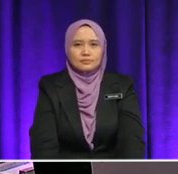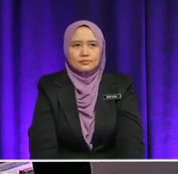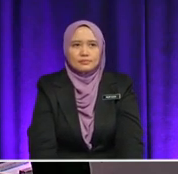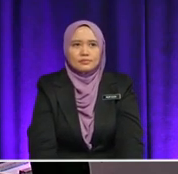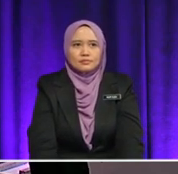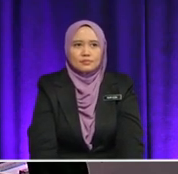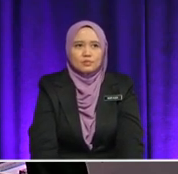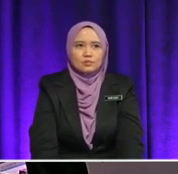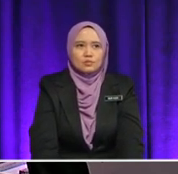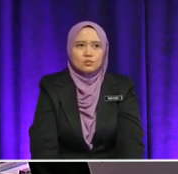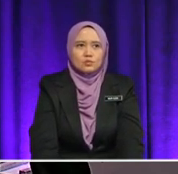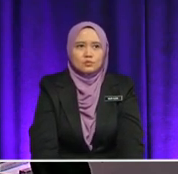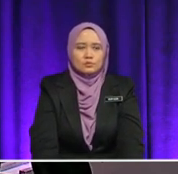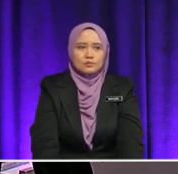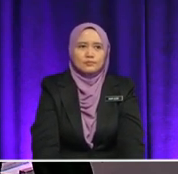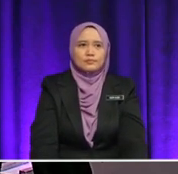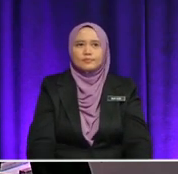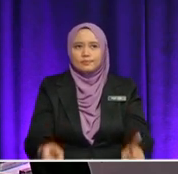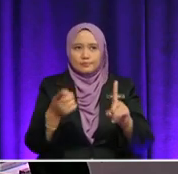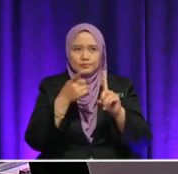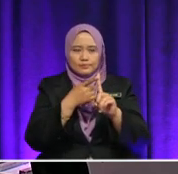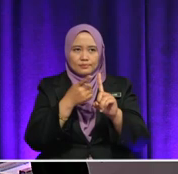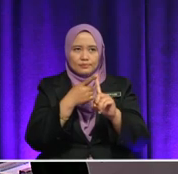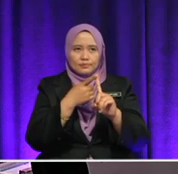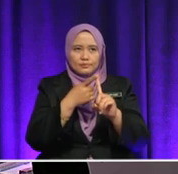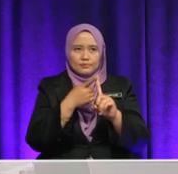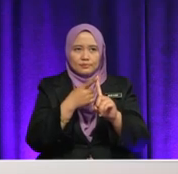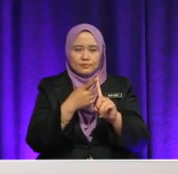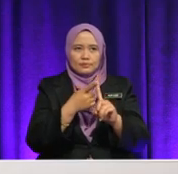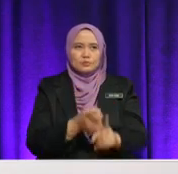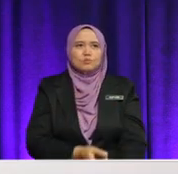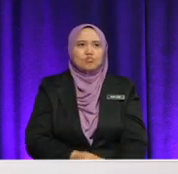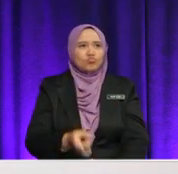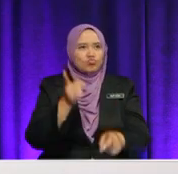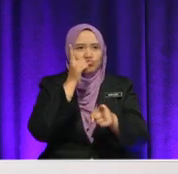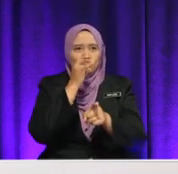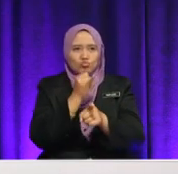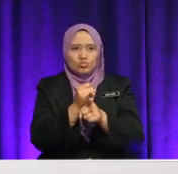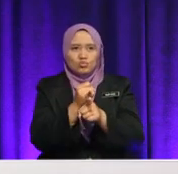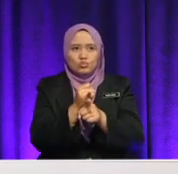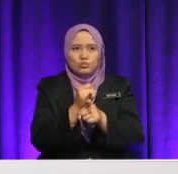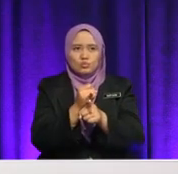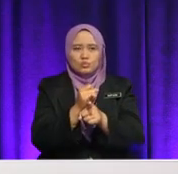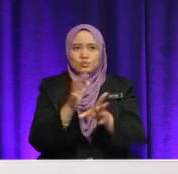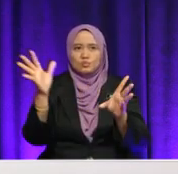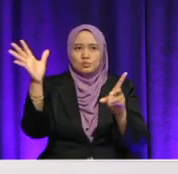yang pertama kata kunci pada rumusan adalah disebabkan persetujuan hanya dicapai pada bulan Juli